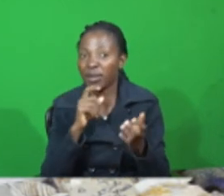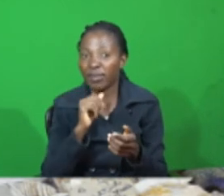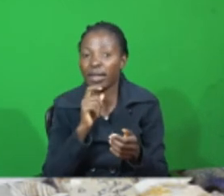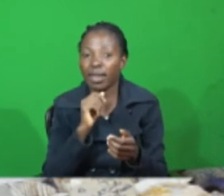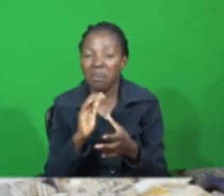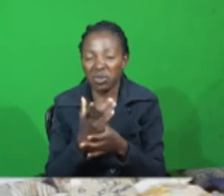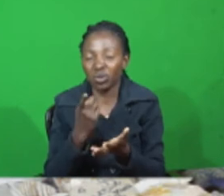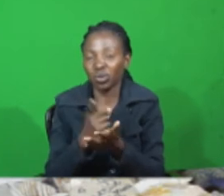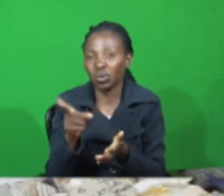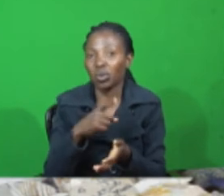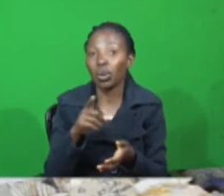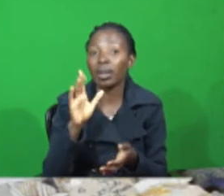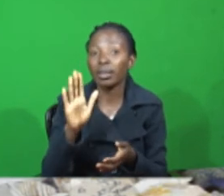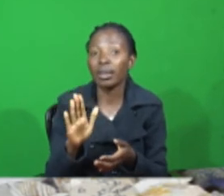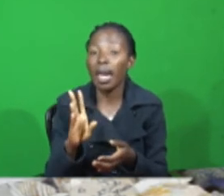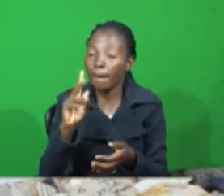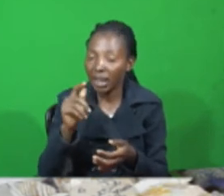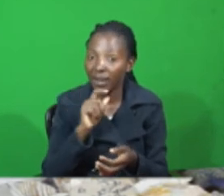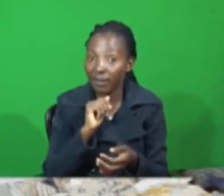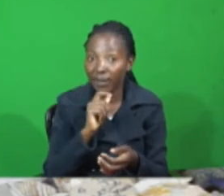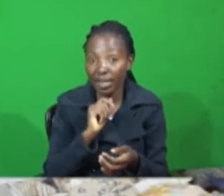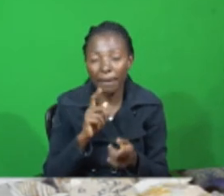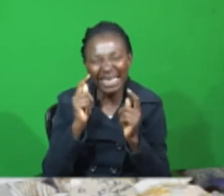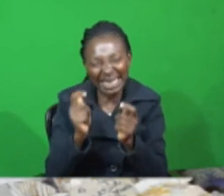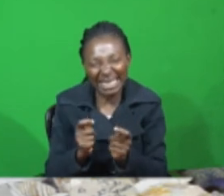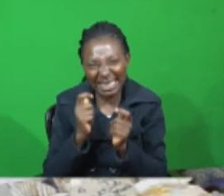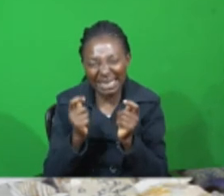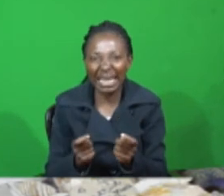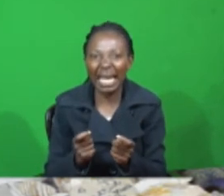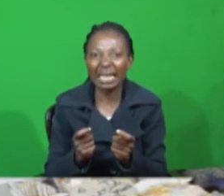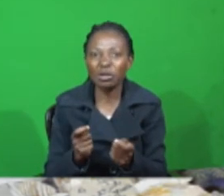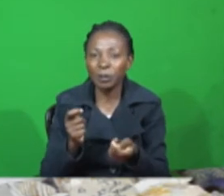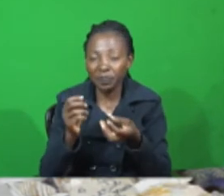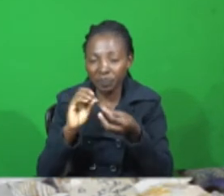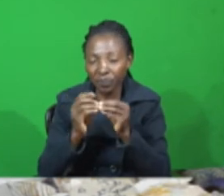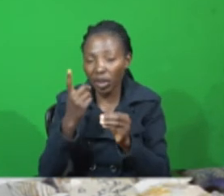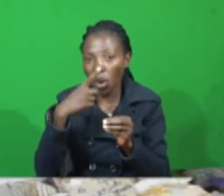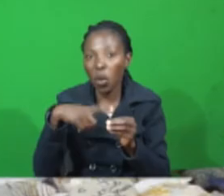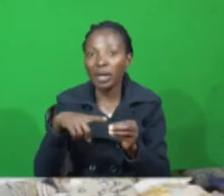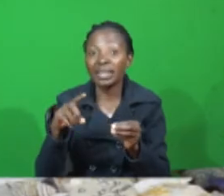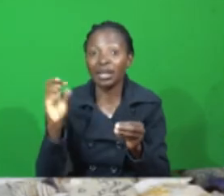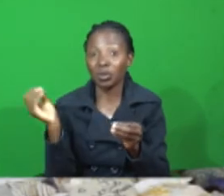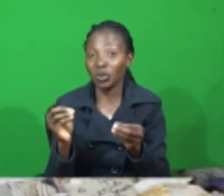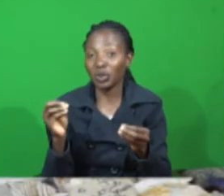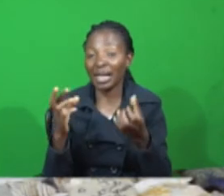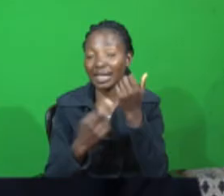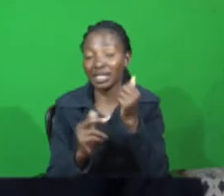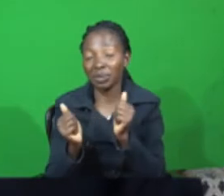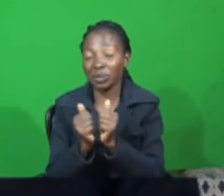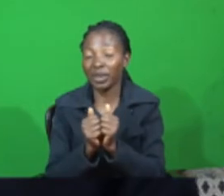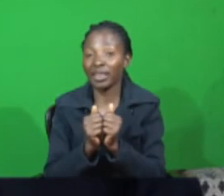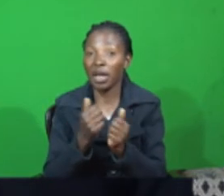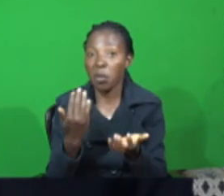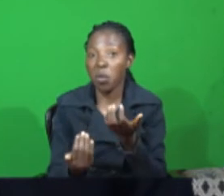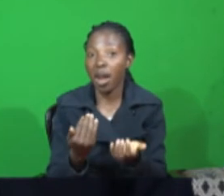nzine Bible rapa. But watch one fana ita effort. Mm-hmm. Ye kuya na nane mwano. That's right. That's right. Do not weringe kuna Genesis 21.